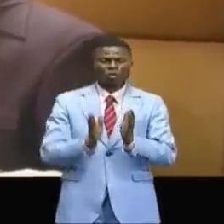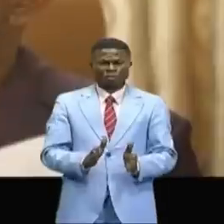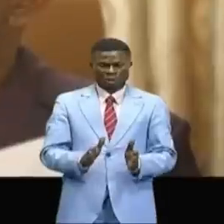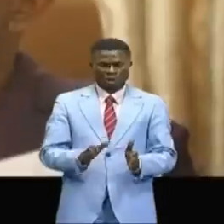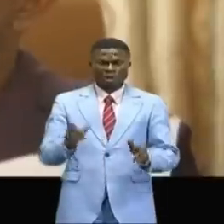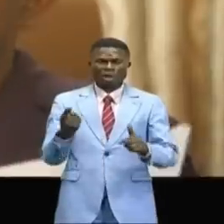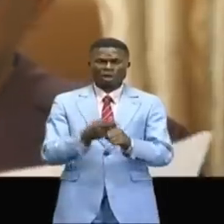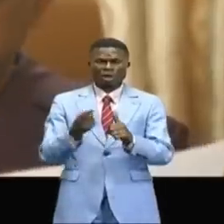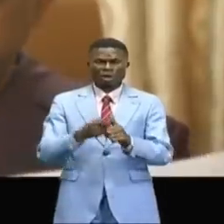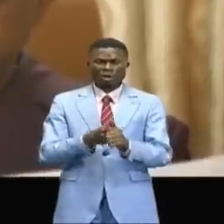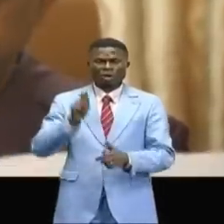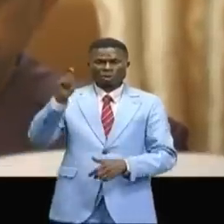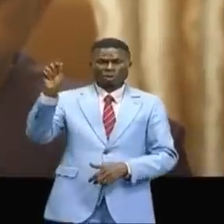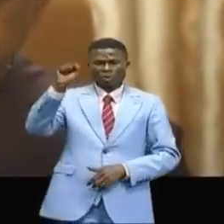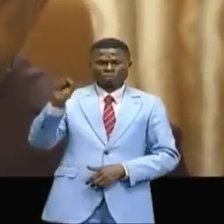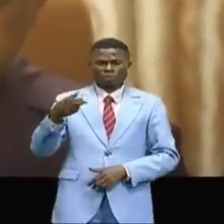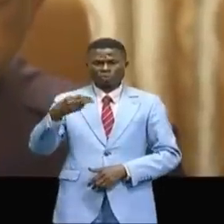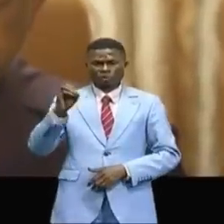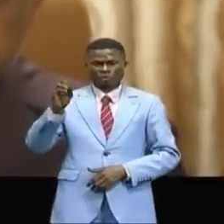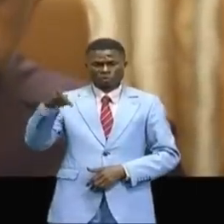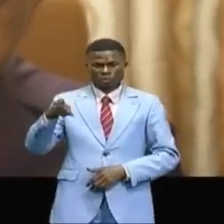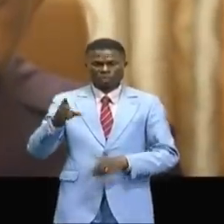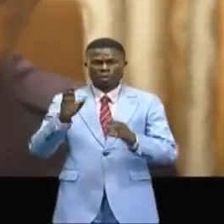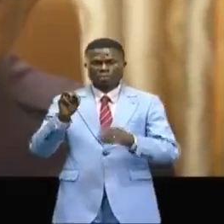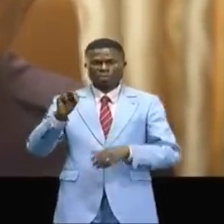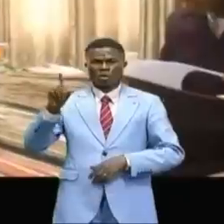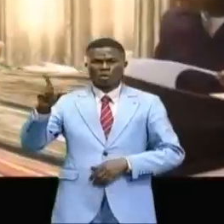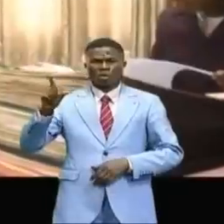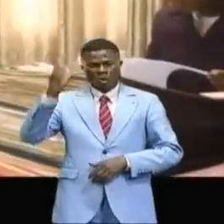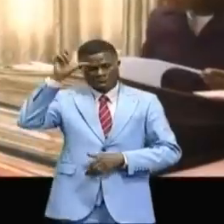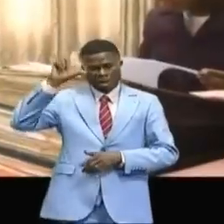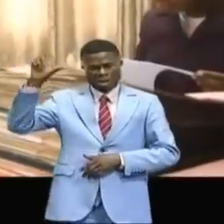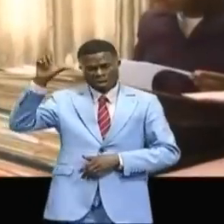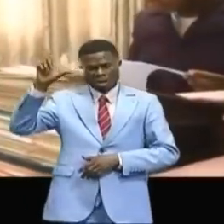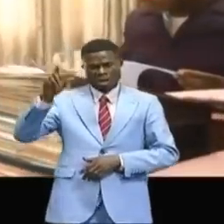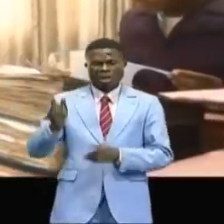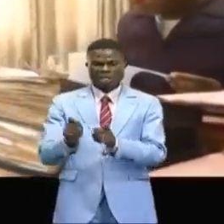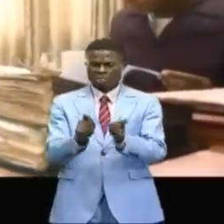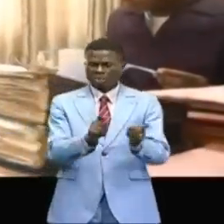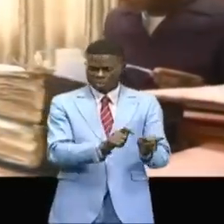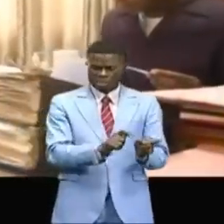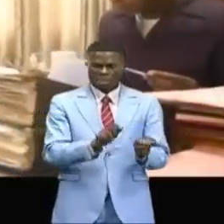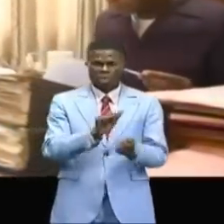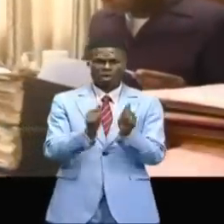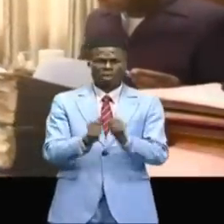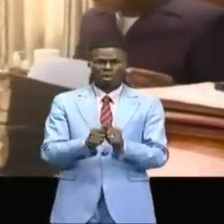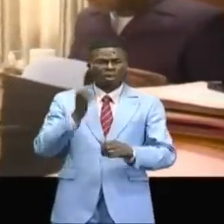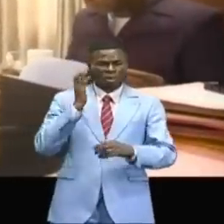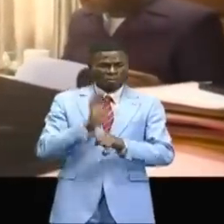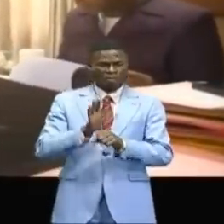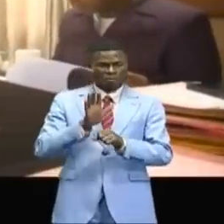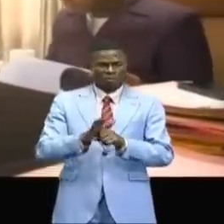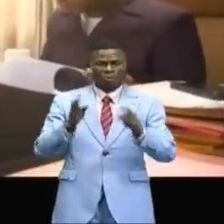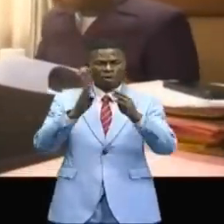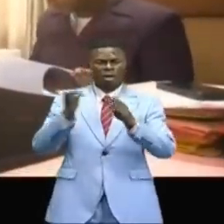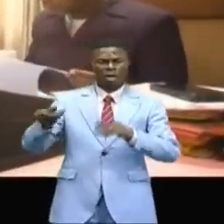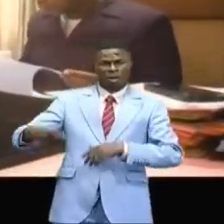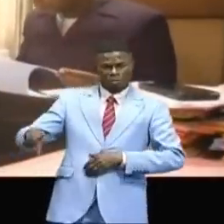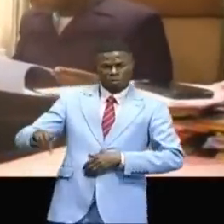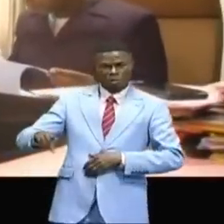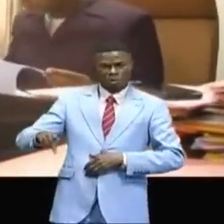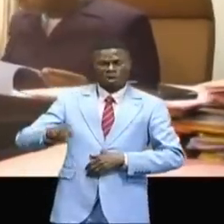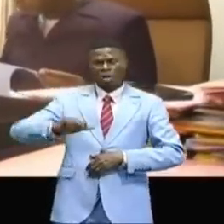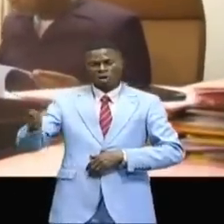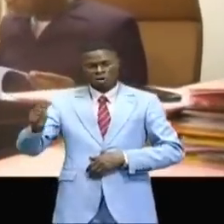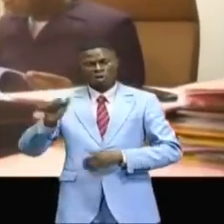notamment la Tchopo, la Mangala, le Tanganyika, où la confusion règne au sein des assemblées provinciales et dans certains